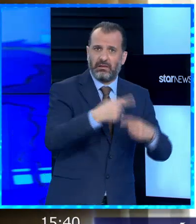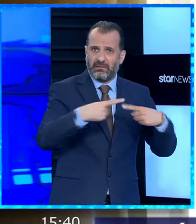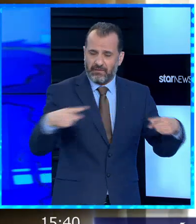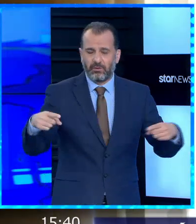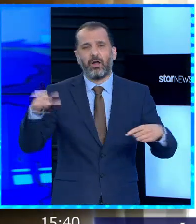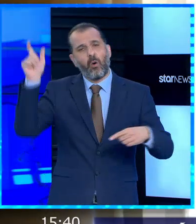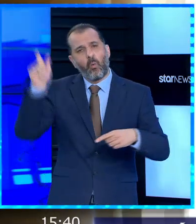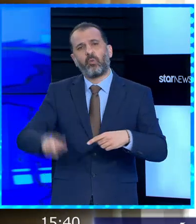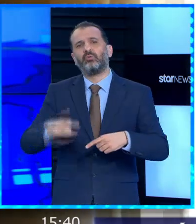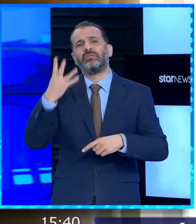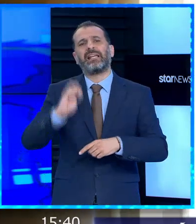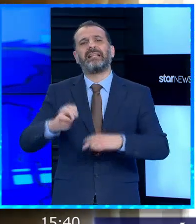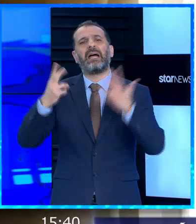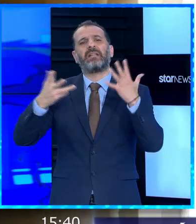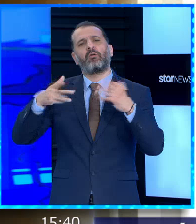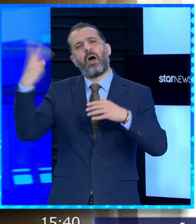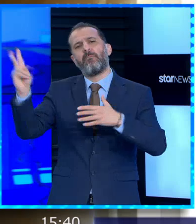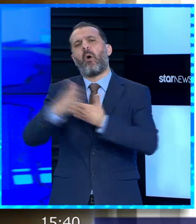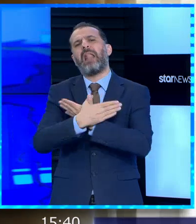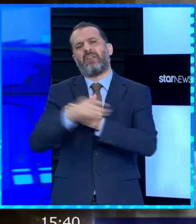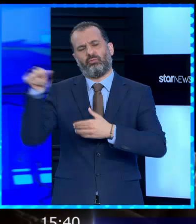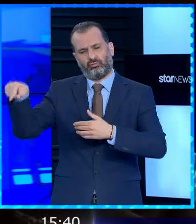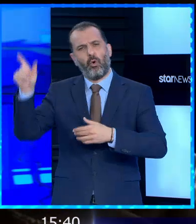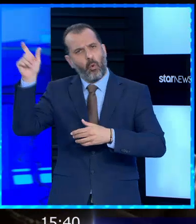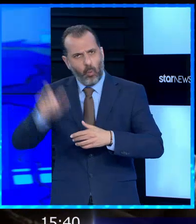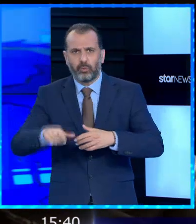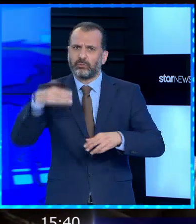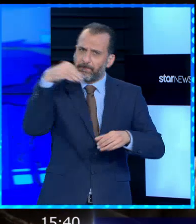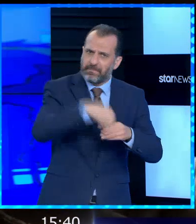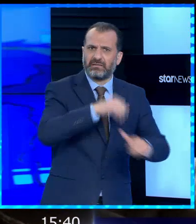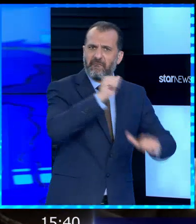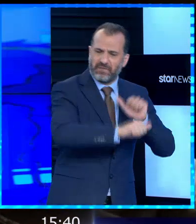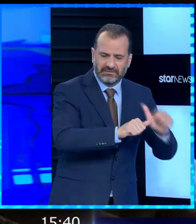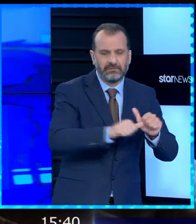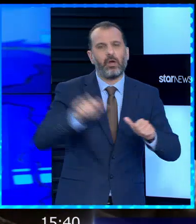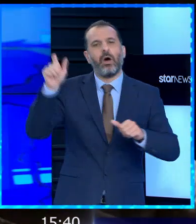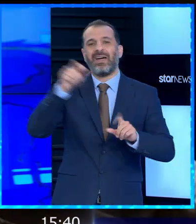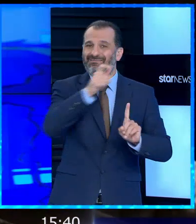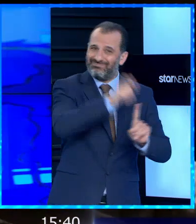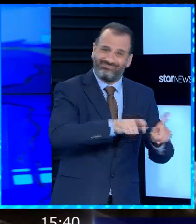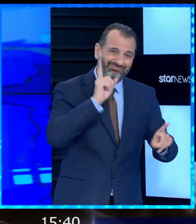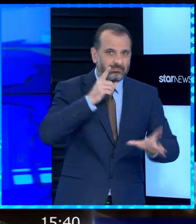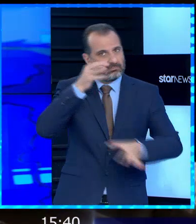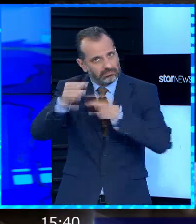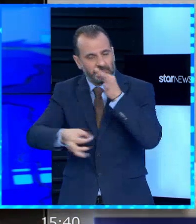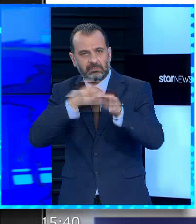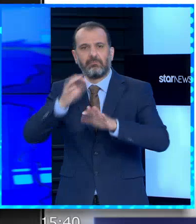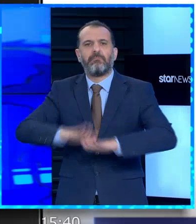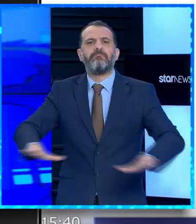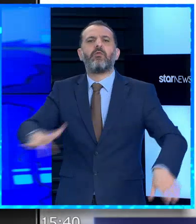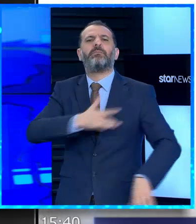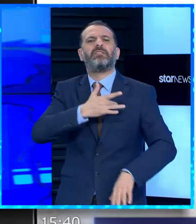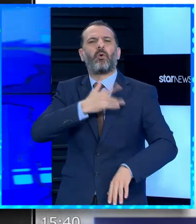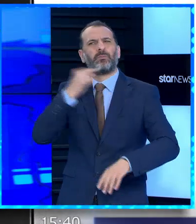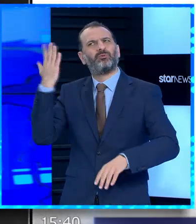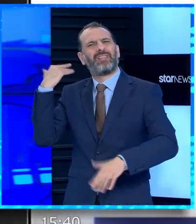έναν 47χρονο άντρα από την Αλβανία που ήταν μεταξύ των βιαστών και είχε περιγράψει στους παιδοψυχολόγους οι ανήλικοι κατά την